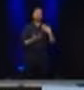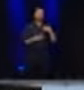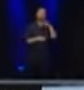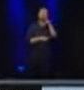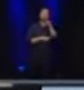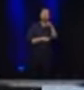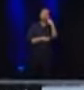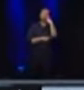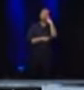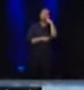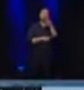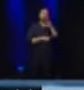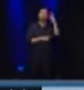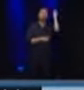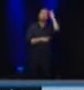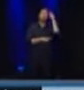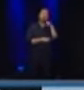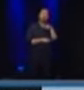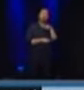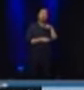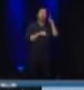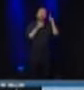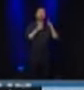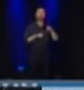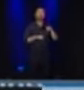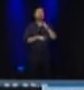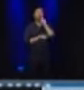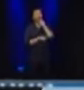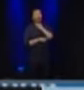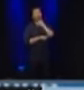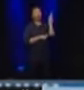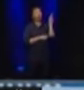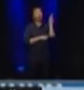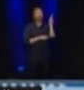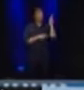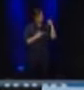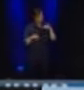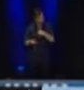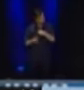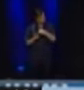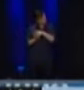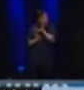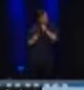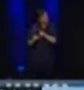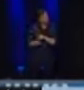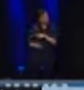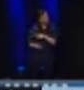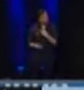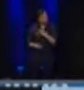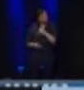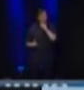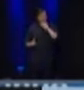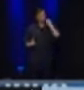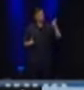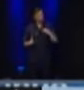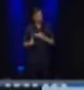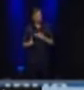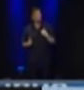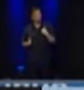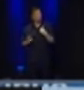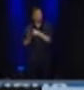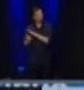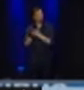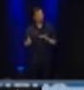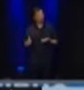du traitement qui a été réservé à la lanceuse d'alerte dans le dossier qui, elle aussi, a été congédiée. Bien, je vais être très clair.